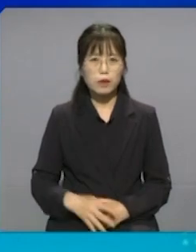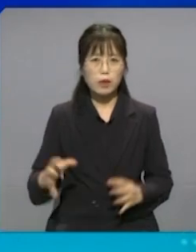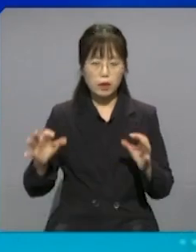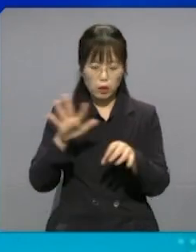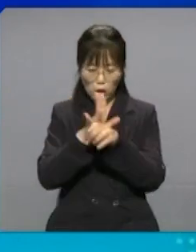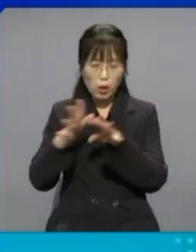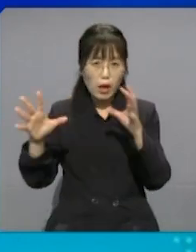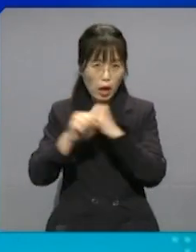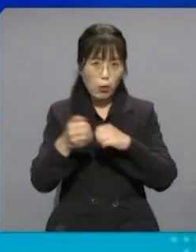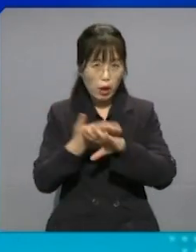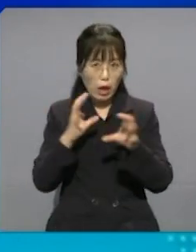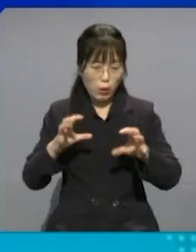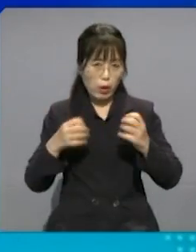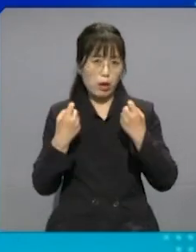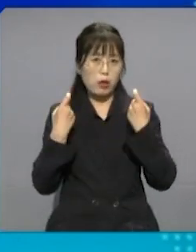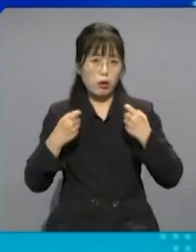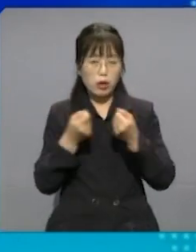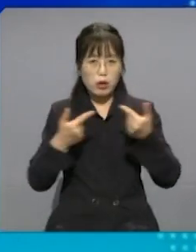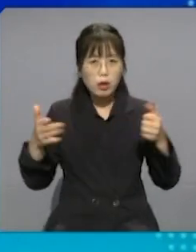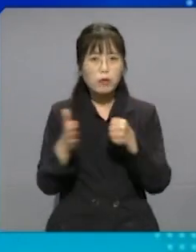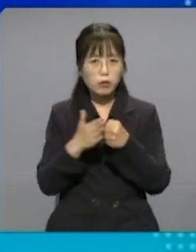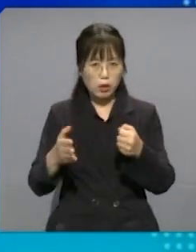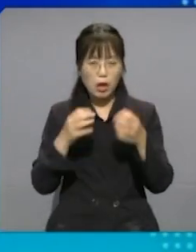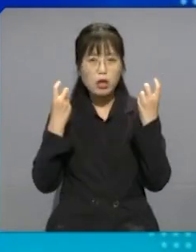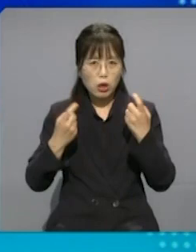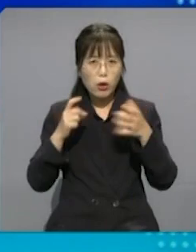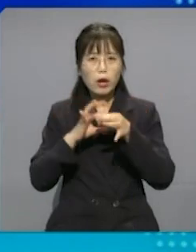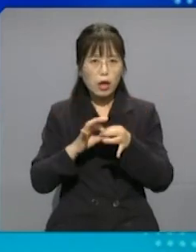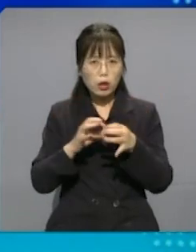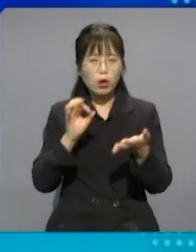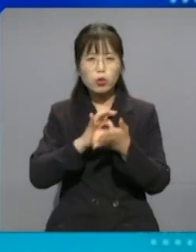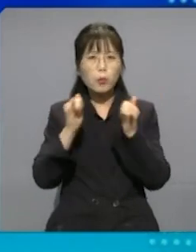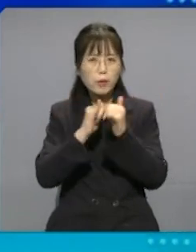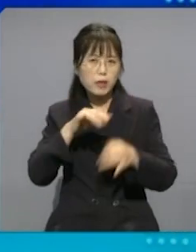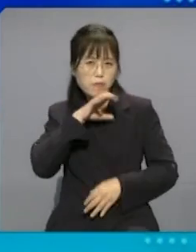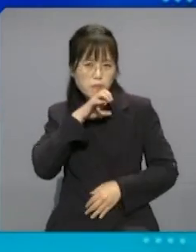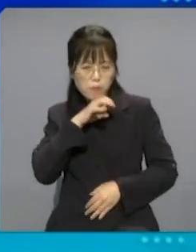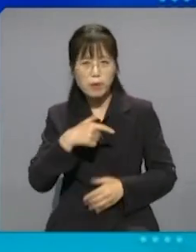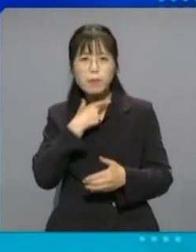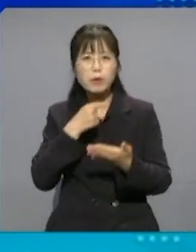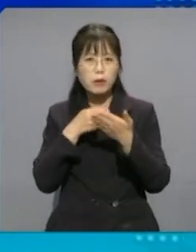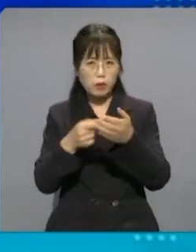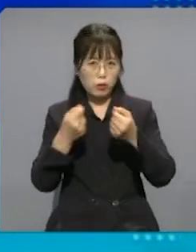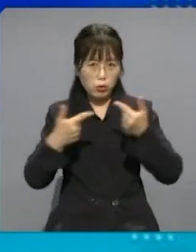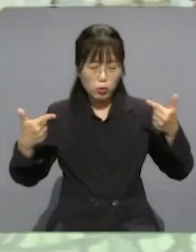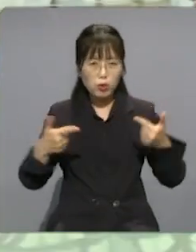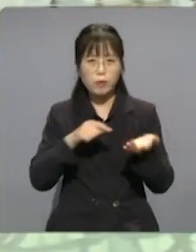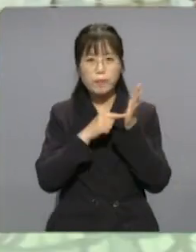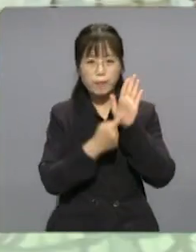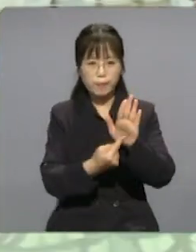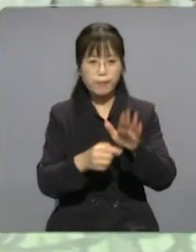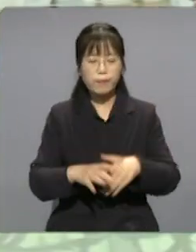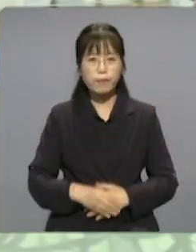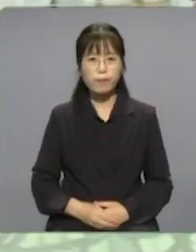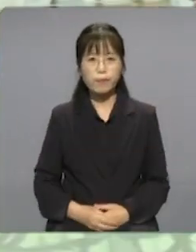엔데믹으로 해외 여행이 늘어나면서 여행 관련 소비자 불만 민원도 급증하고 있는 것으로 나타났습니다.